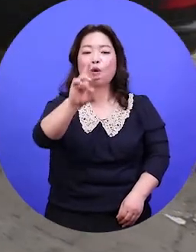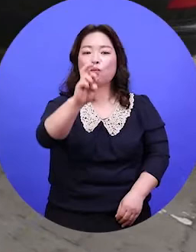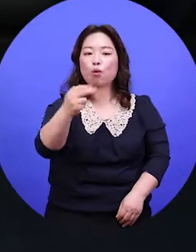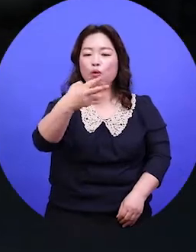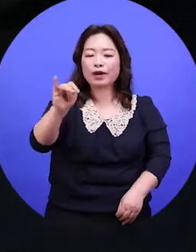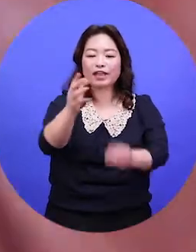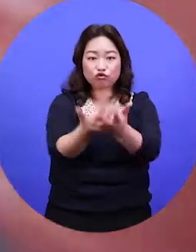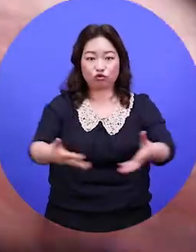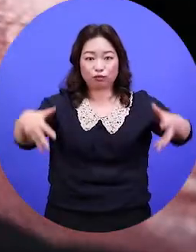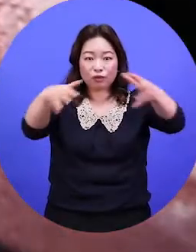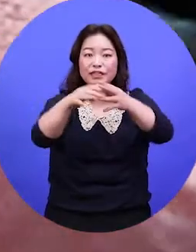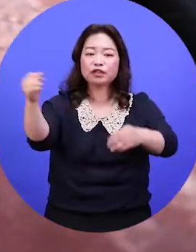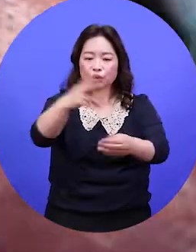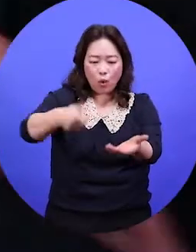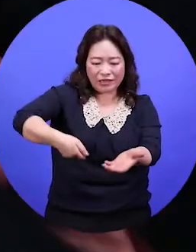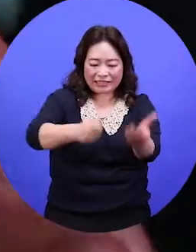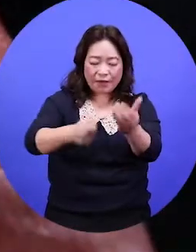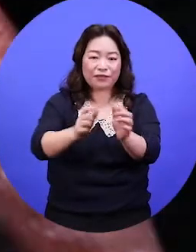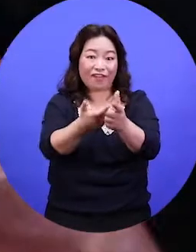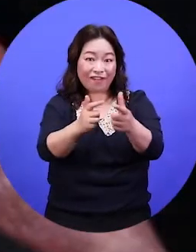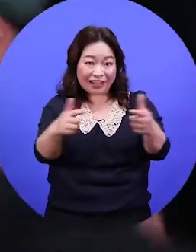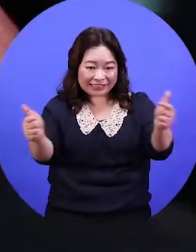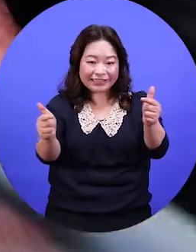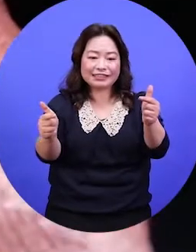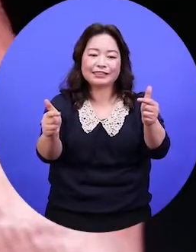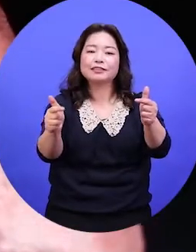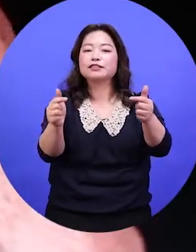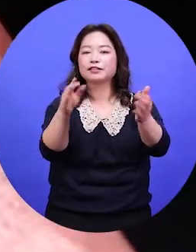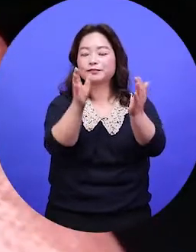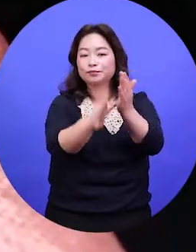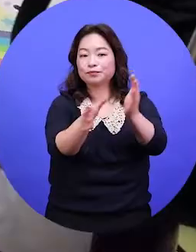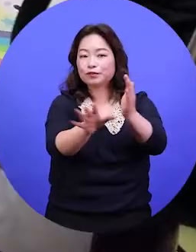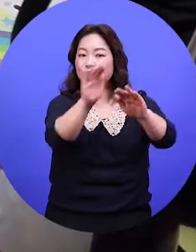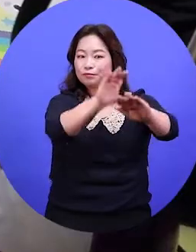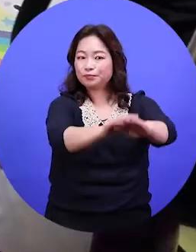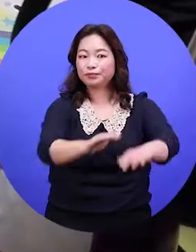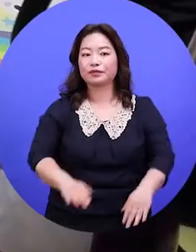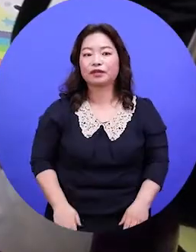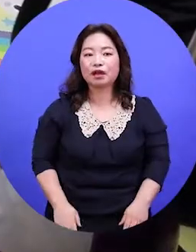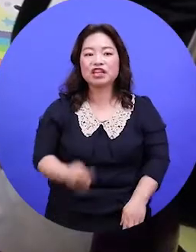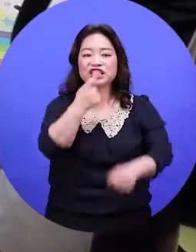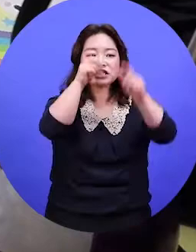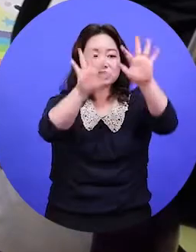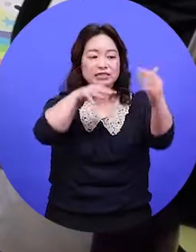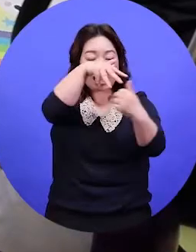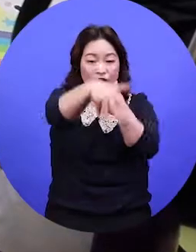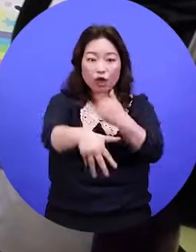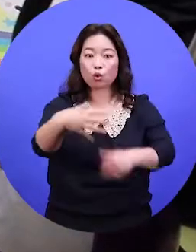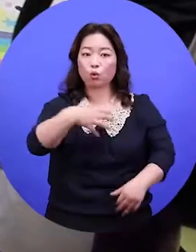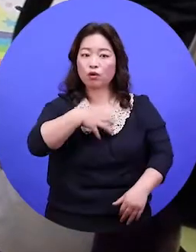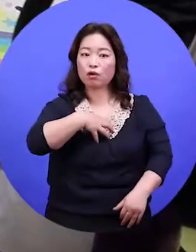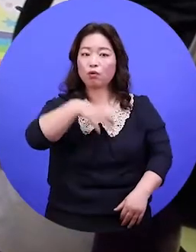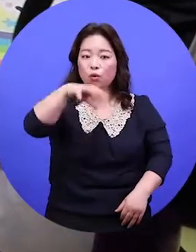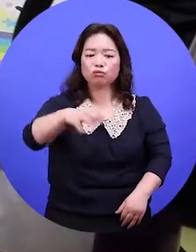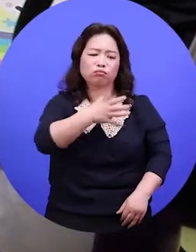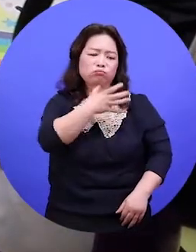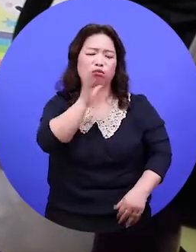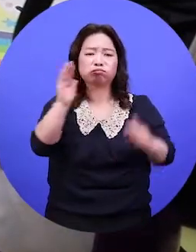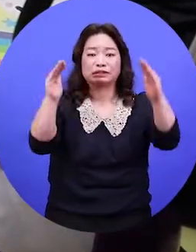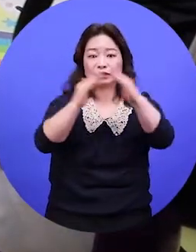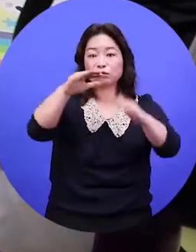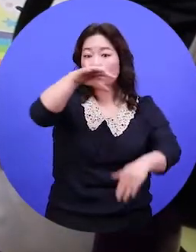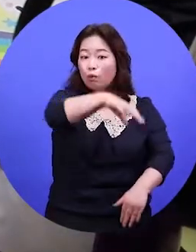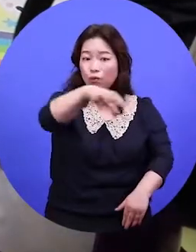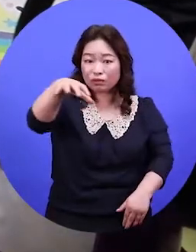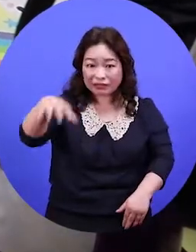등 눈 피해 대비용 안전장구를 휴대합니다. 또한 눈사태 위험 지역, 노후주택 등 붕괴